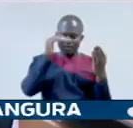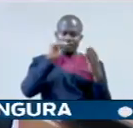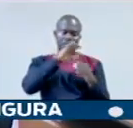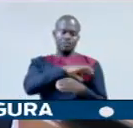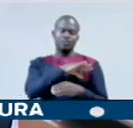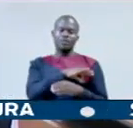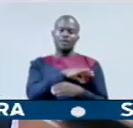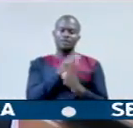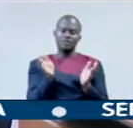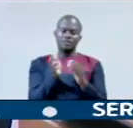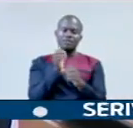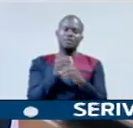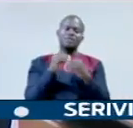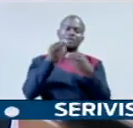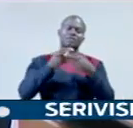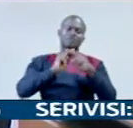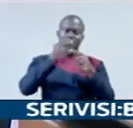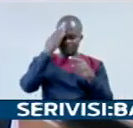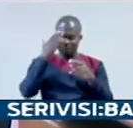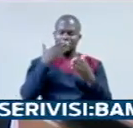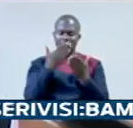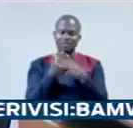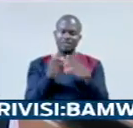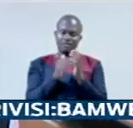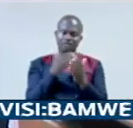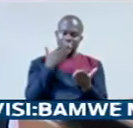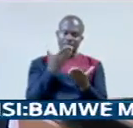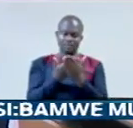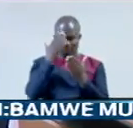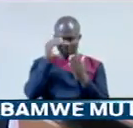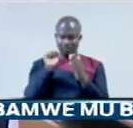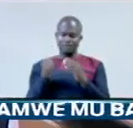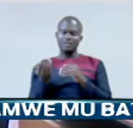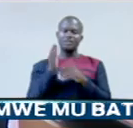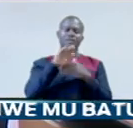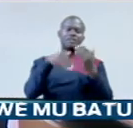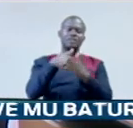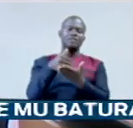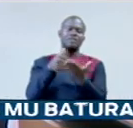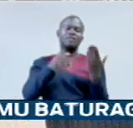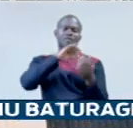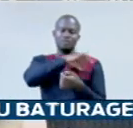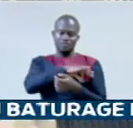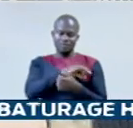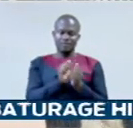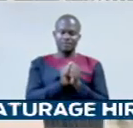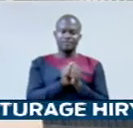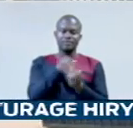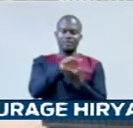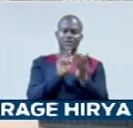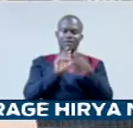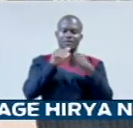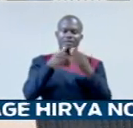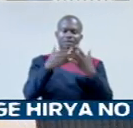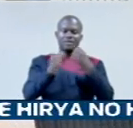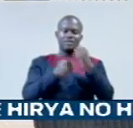byunguka gutanga inguzanyo zizwe neza kandi nziza kugira ngo zizagaruke noneho ikigo cyunguke banki y'abaturage